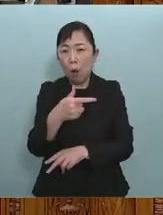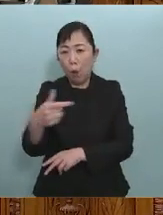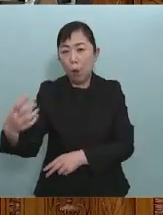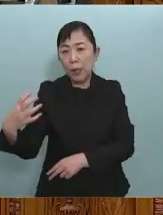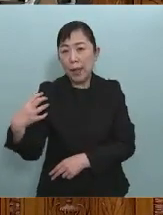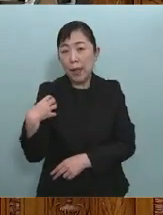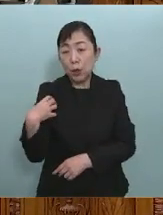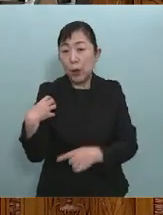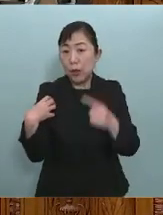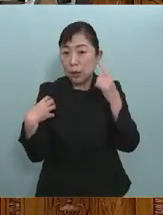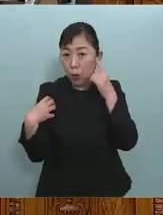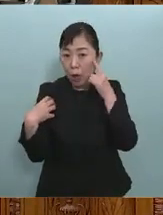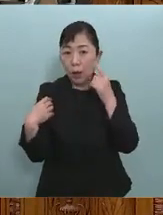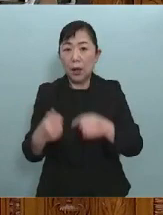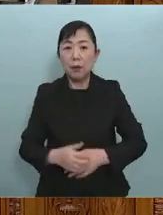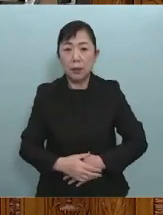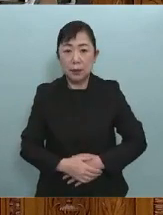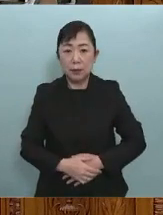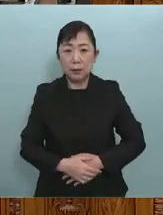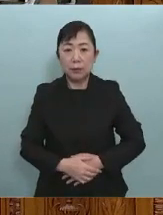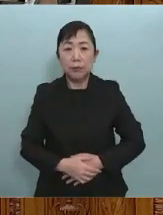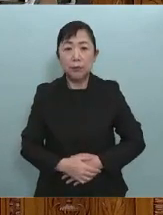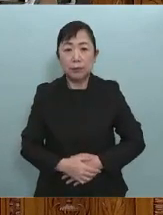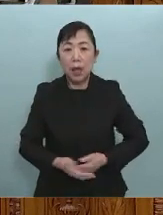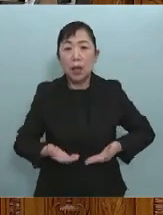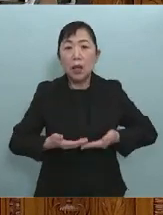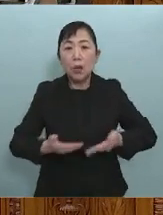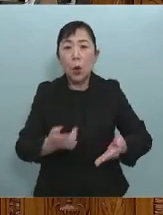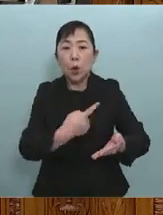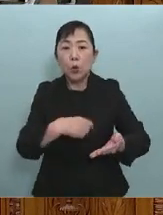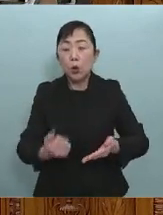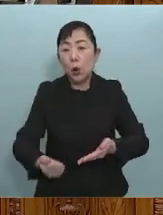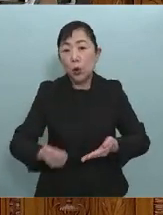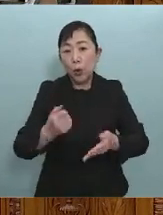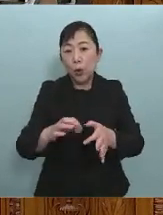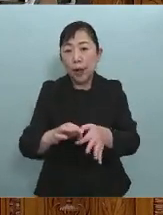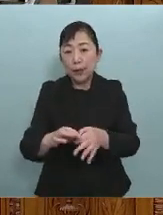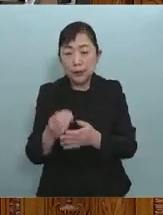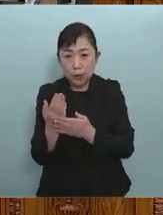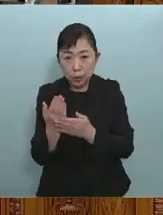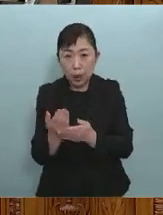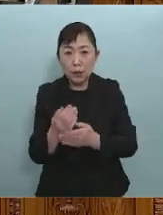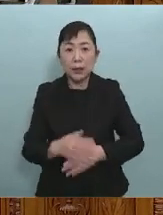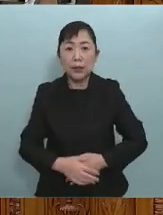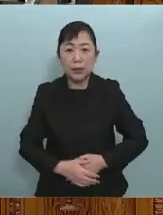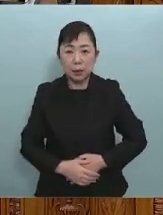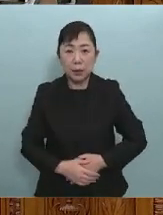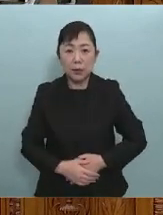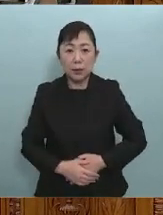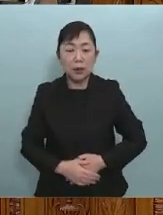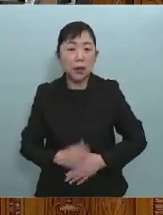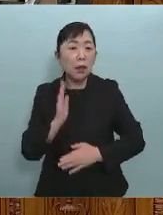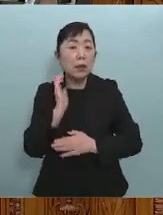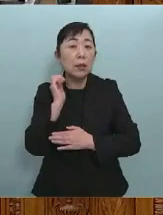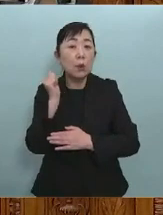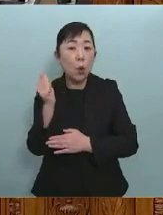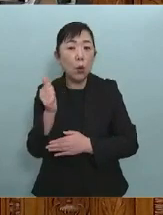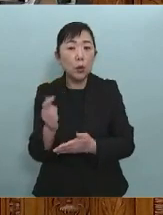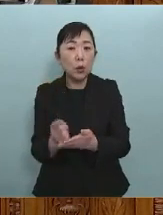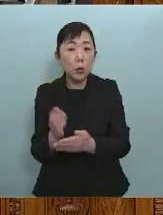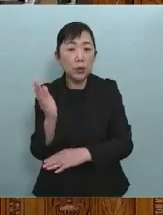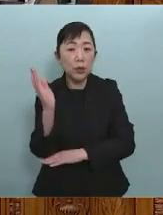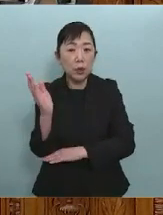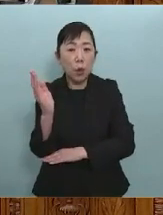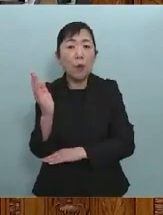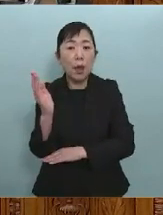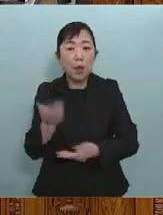考えます供給力の強化についてお尋ねします総理の初心表明にある